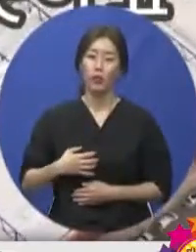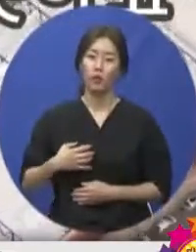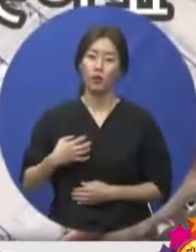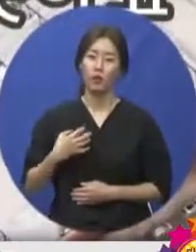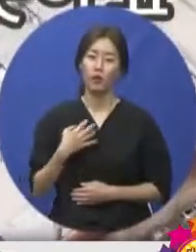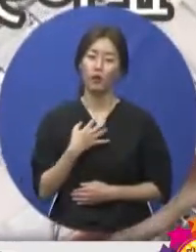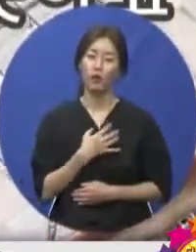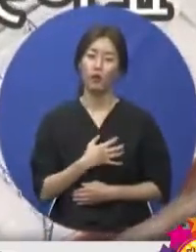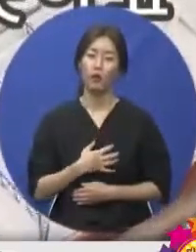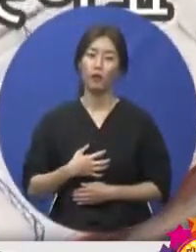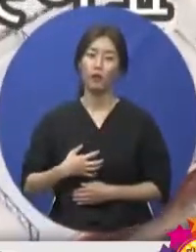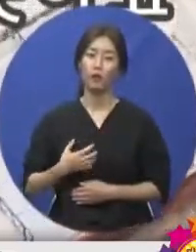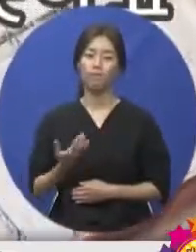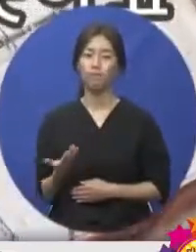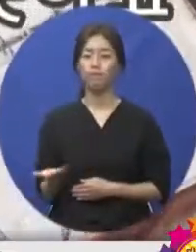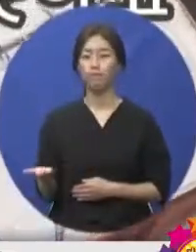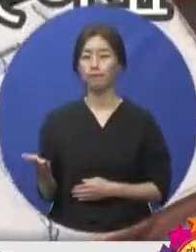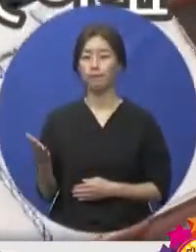괴로워도